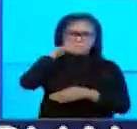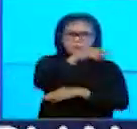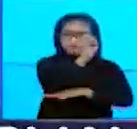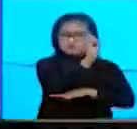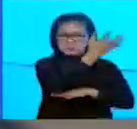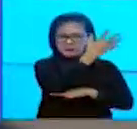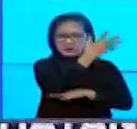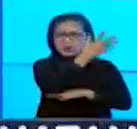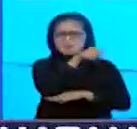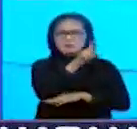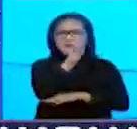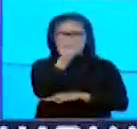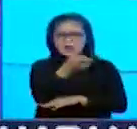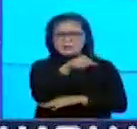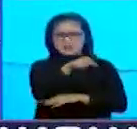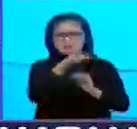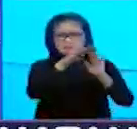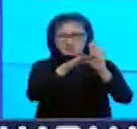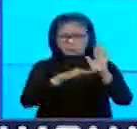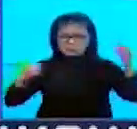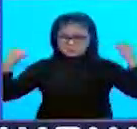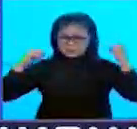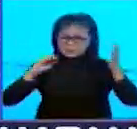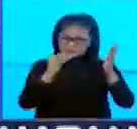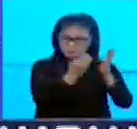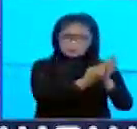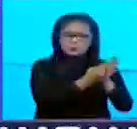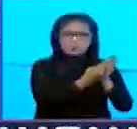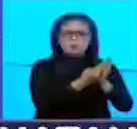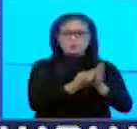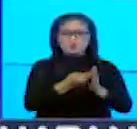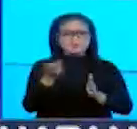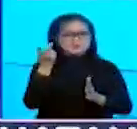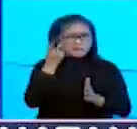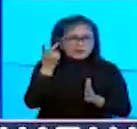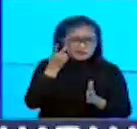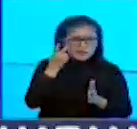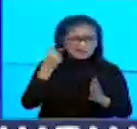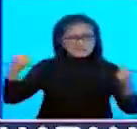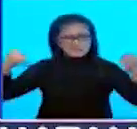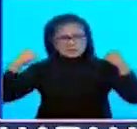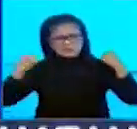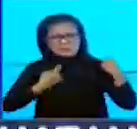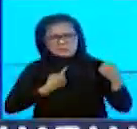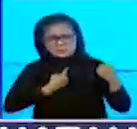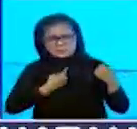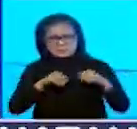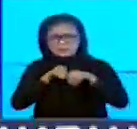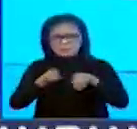diharapkan untuk tetap menjaga protokol kesehatan dan juga menjaga kesehatan untuk menjaga keamanan satu sama lain untuk menghindari adanya penularan